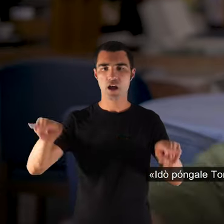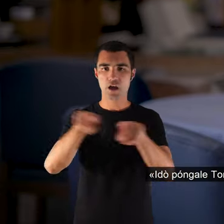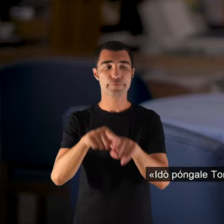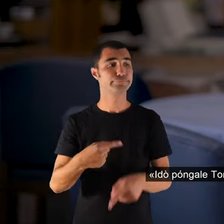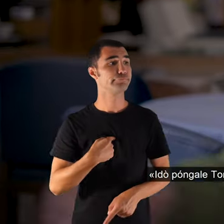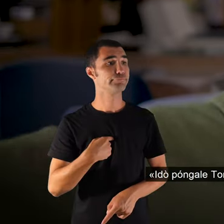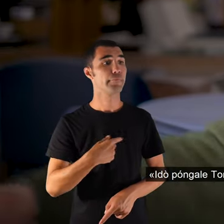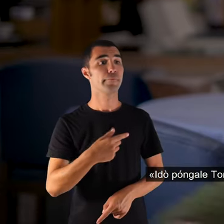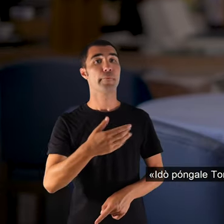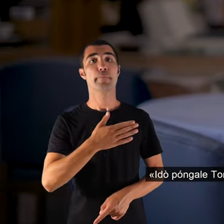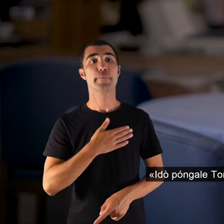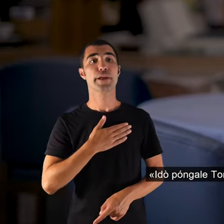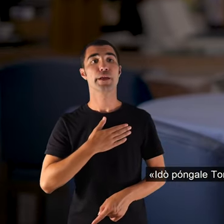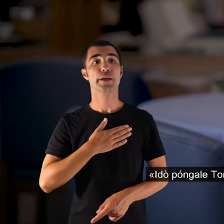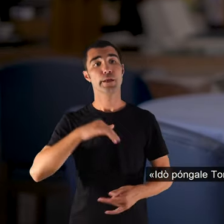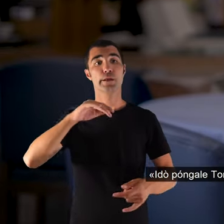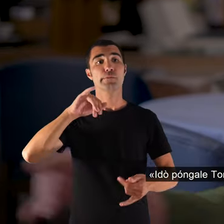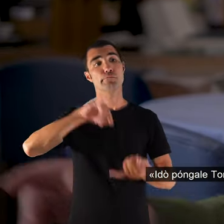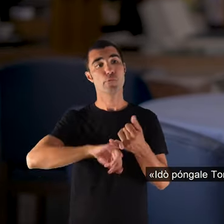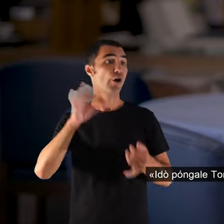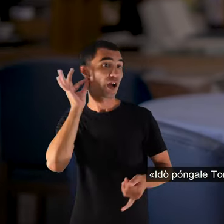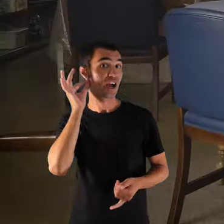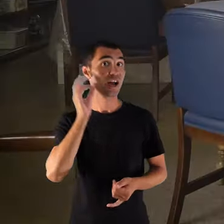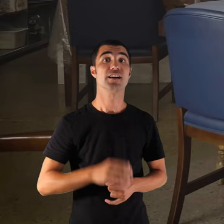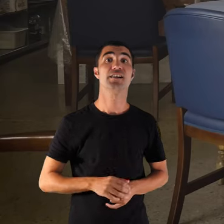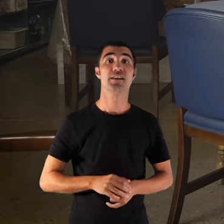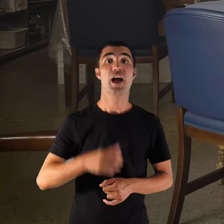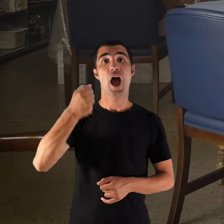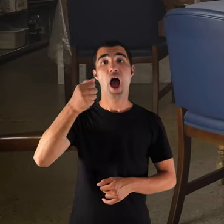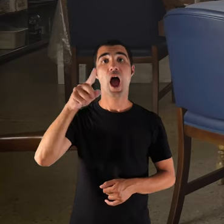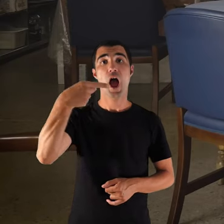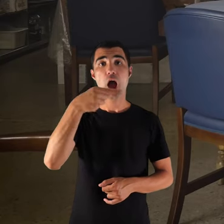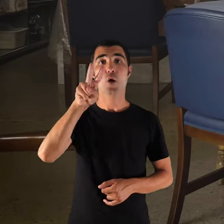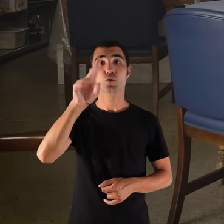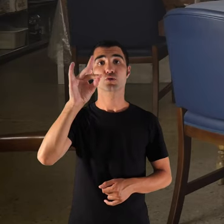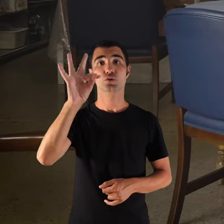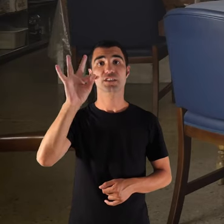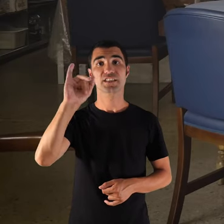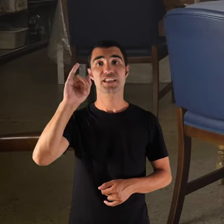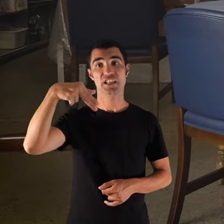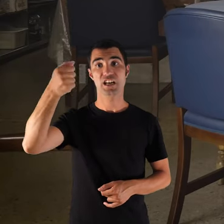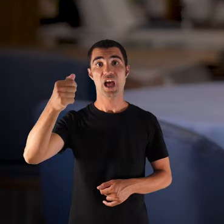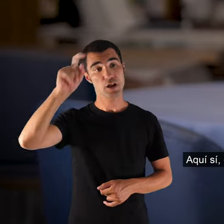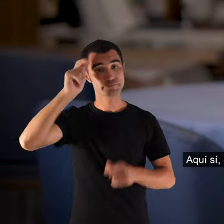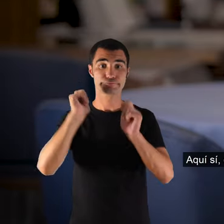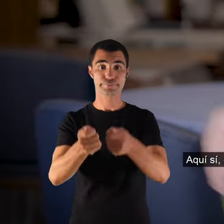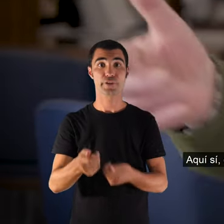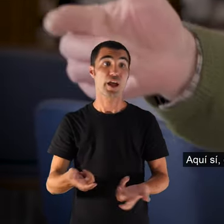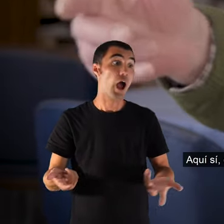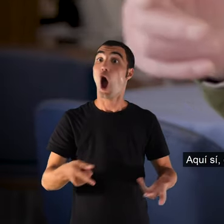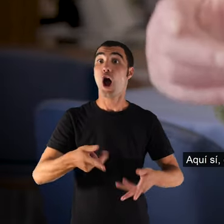mujer, Agustina. Diu, este sí. I així li vaig posar el nom de la dona.